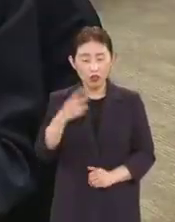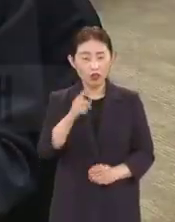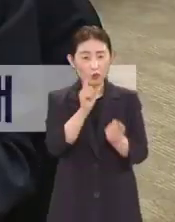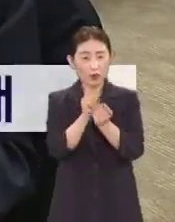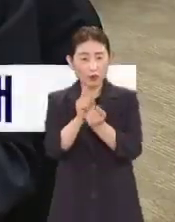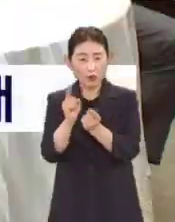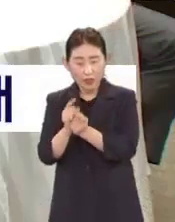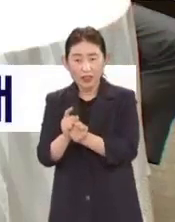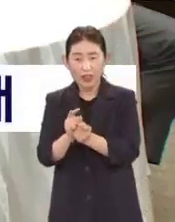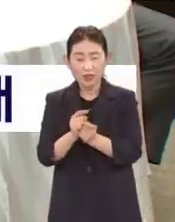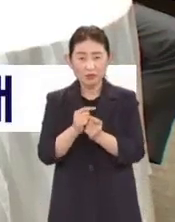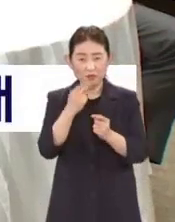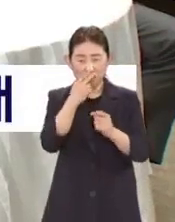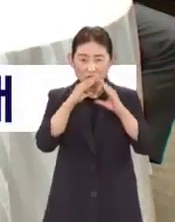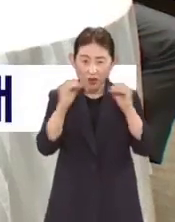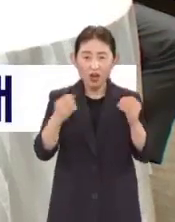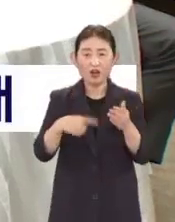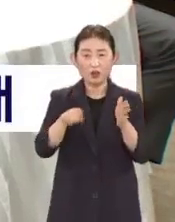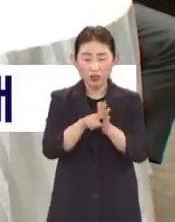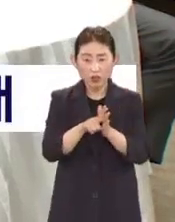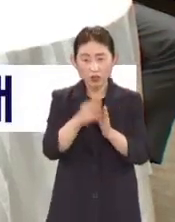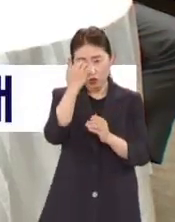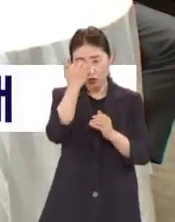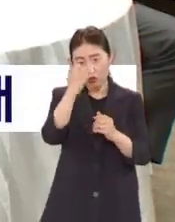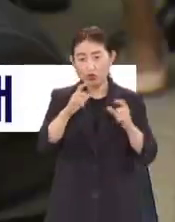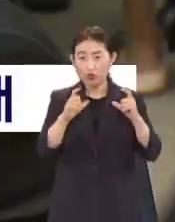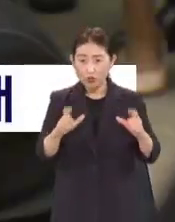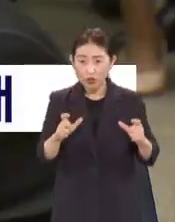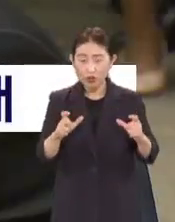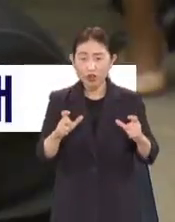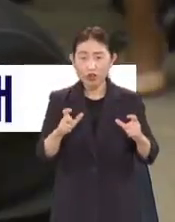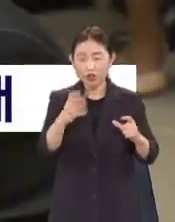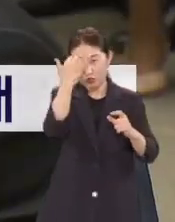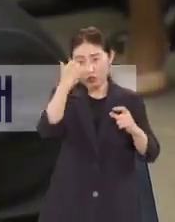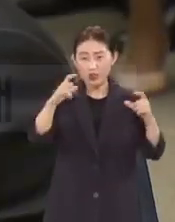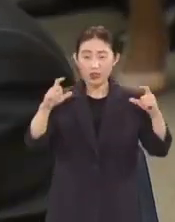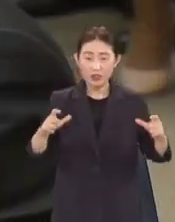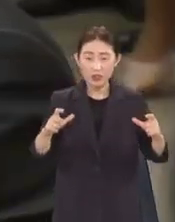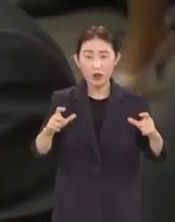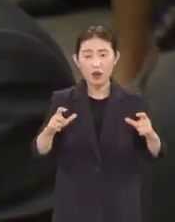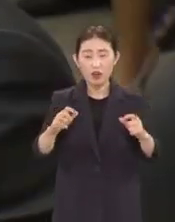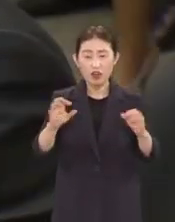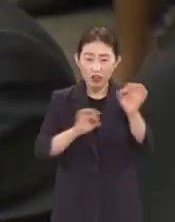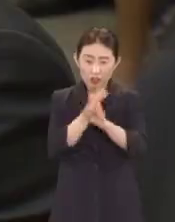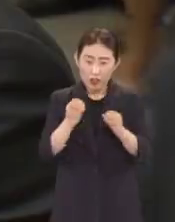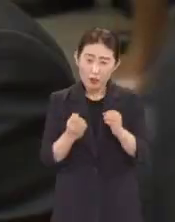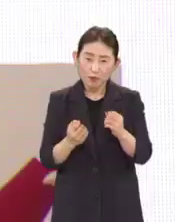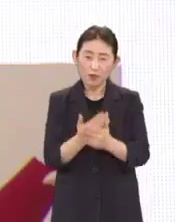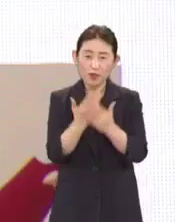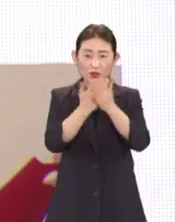순발을 맞춰야 하는 4개 시도는 이번 준비가 충청권 메가시티의 마중물이 되길 바라고 있습니다